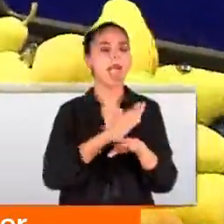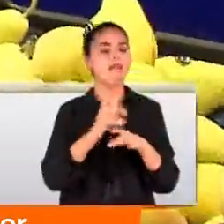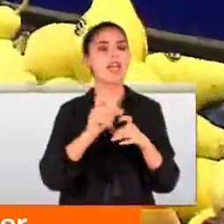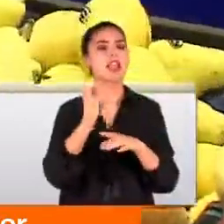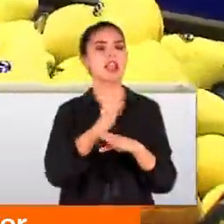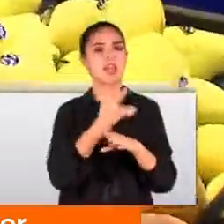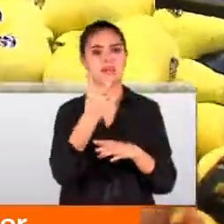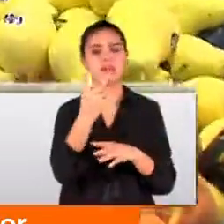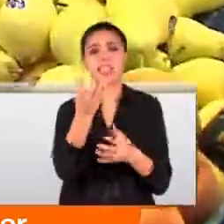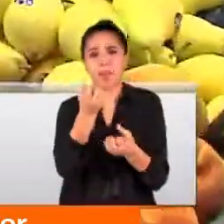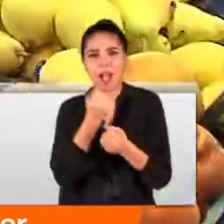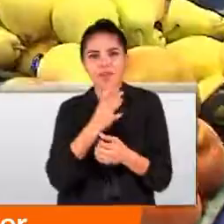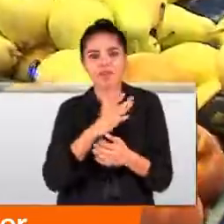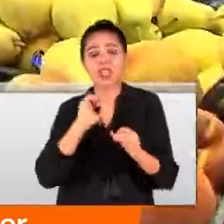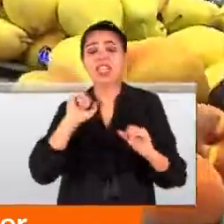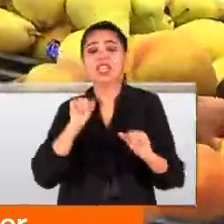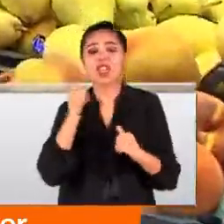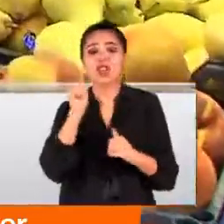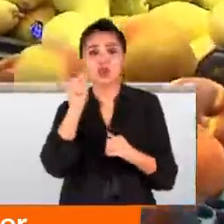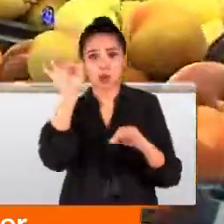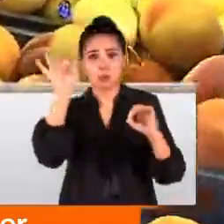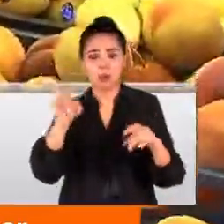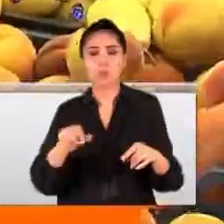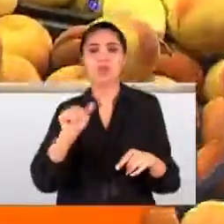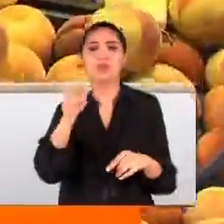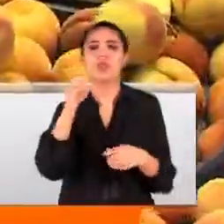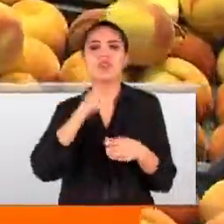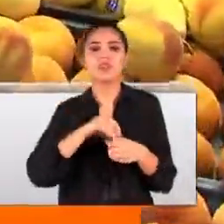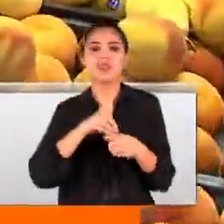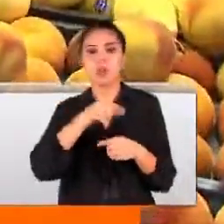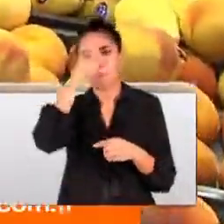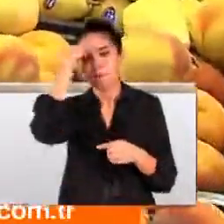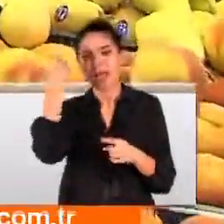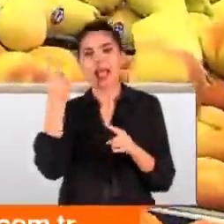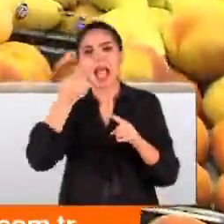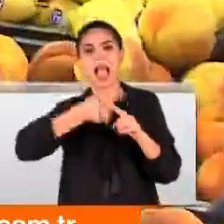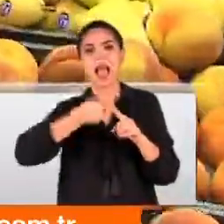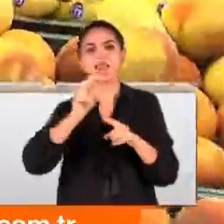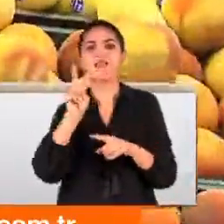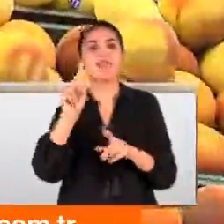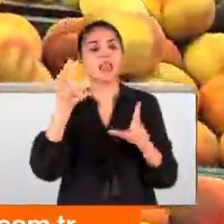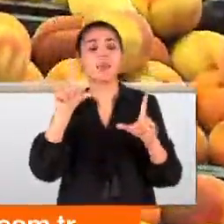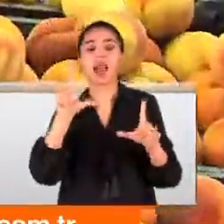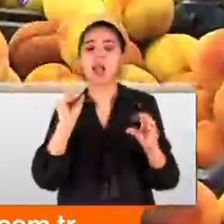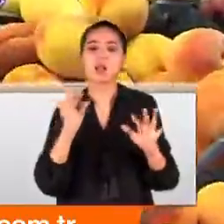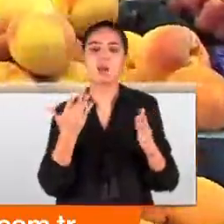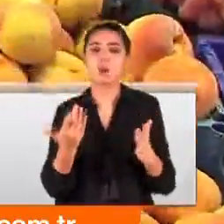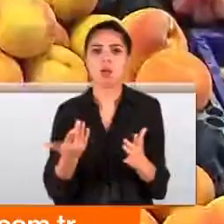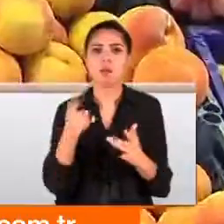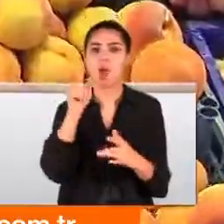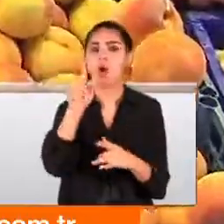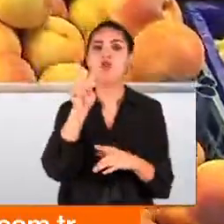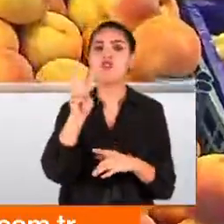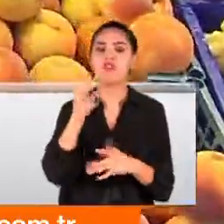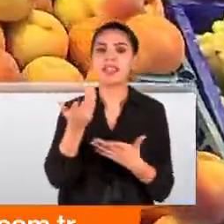vitaminleri alıyoruz ama özellikle kış günlerine yaklaştığımız bu günlerde belki de takviye olarak vitaminlere ihtiyaç duyuyoruz. Biz o